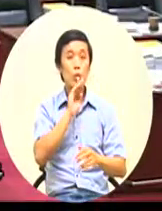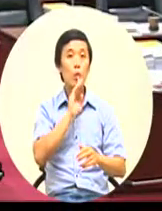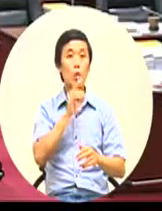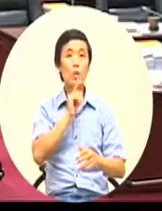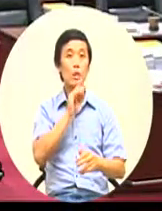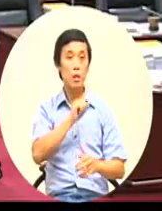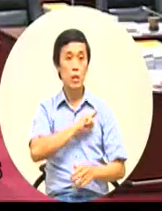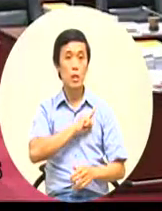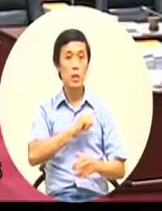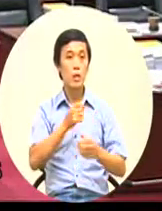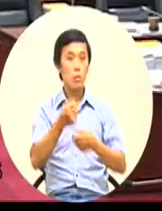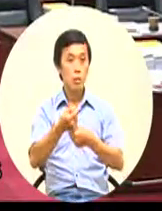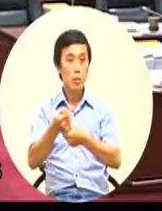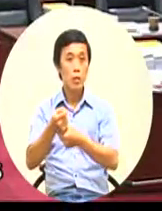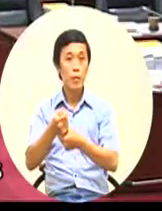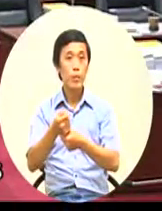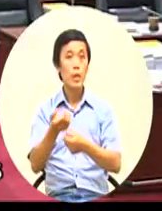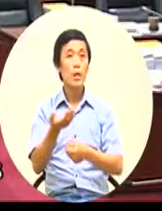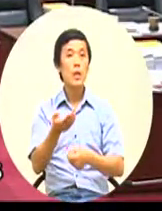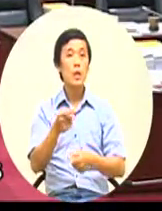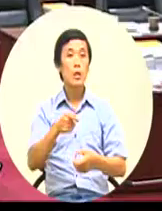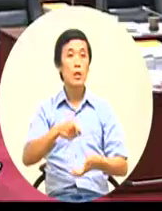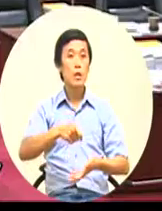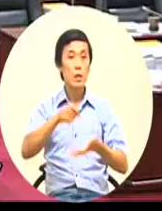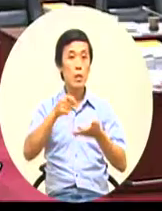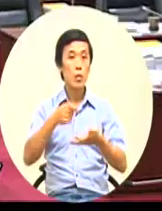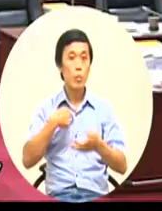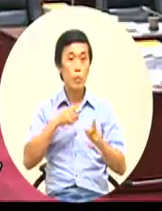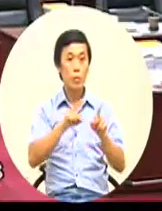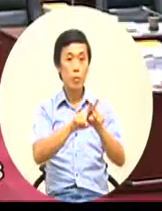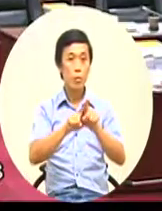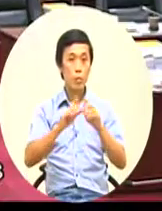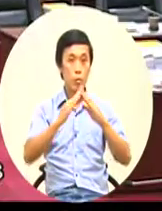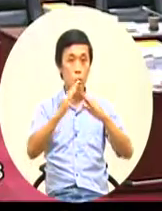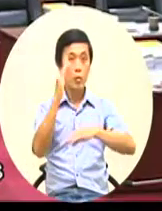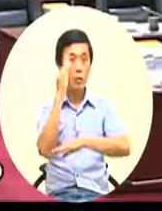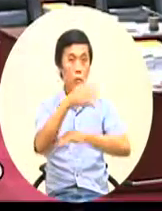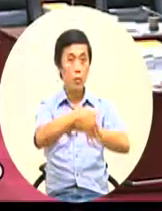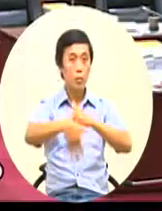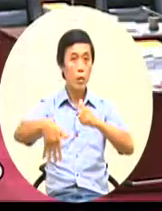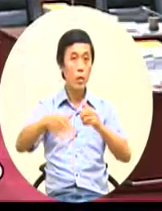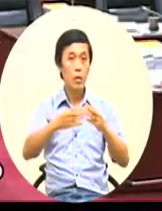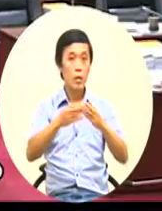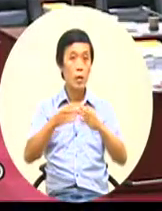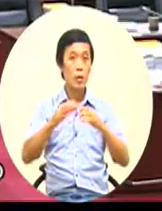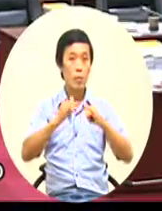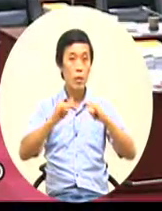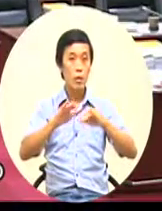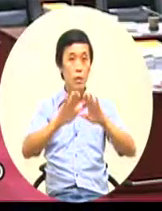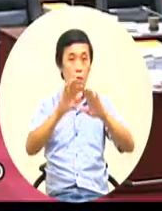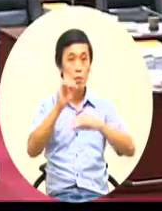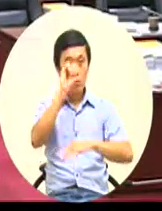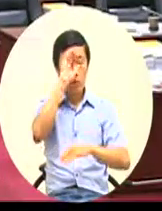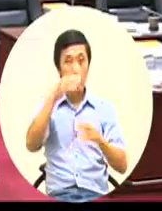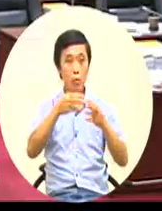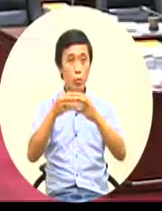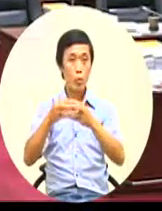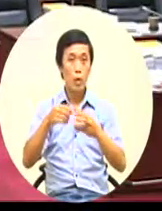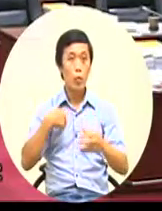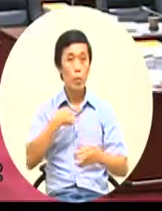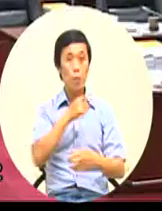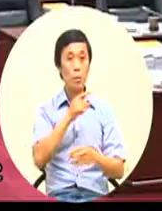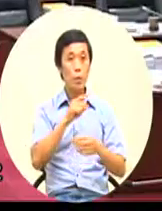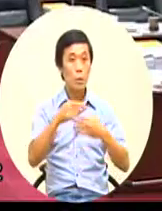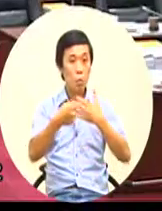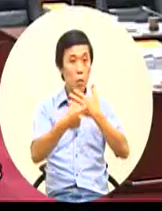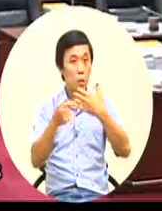弈讲的，我们陪着市府团队、民进党党团每一位民意代表，我们不做双面人，我们